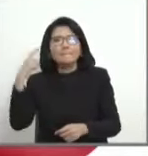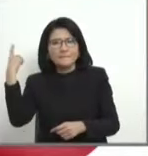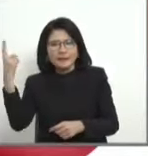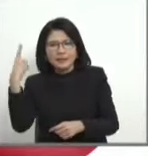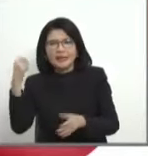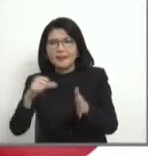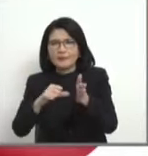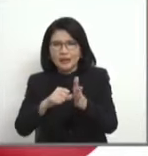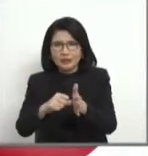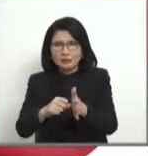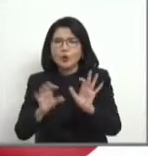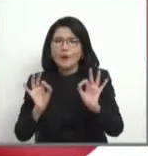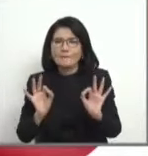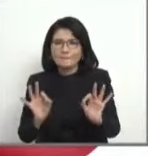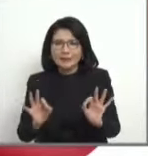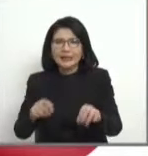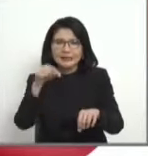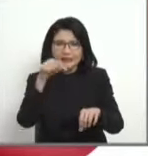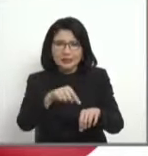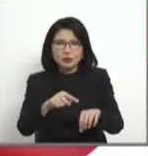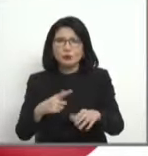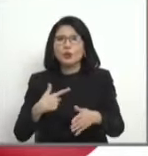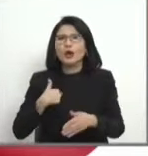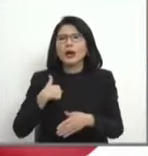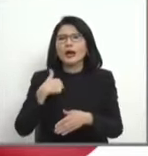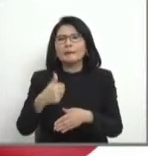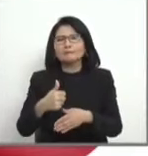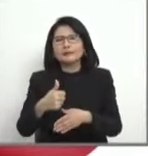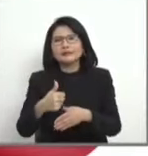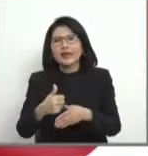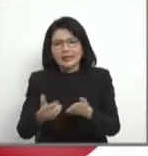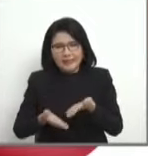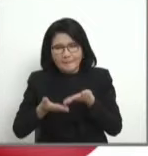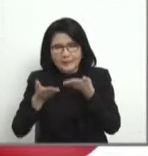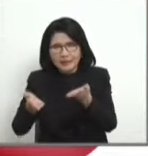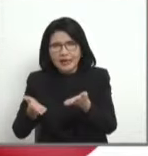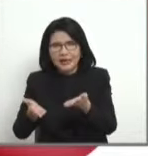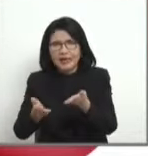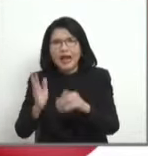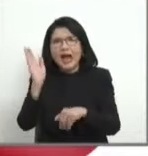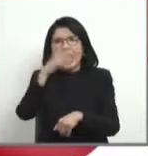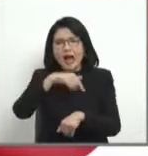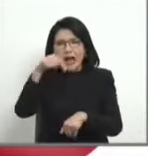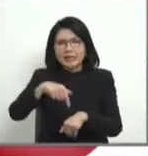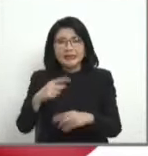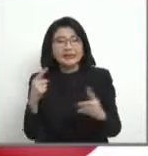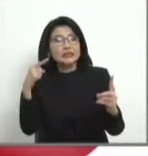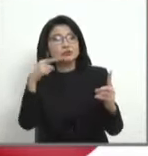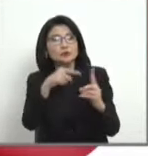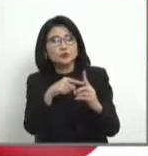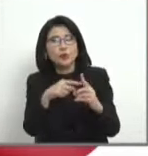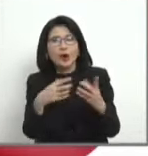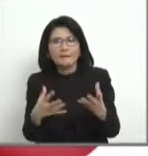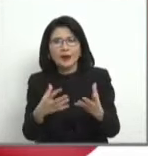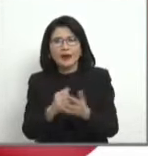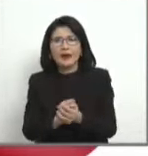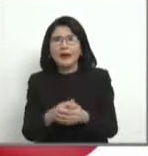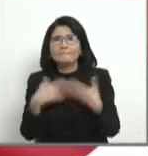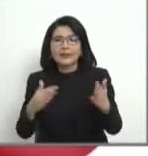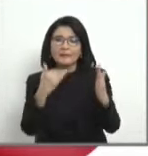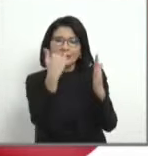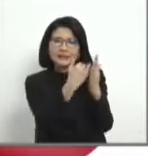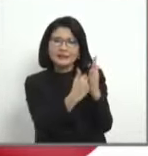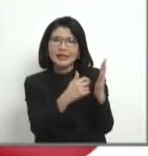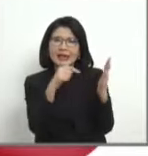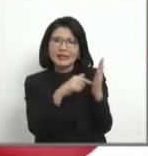khususnya dalam bidang pendidikan, inilah yang bisa kita berikan kepada mereka. Hari ini yang kita tuju adalah bagaimana kebijakan